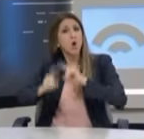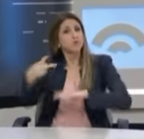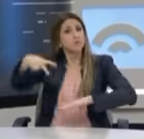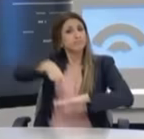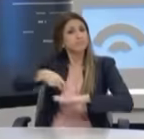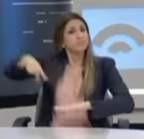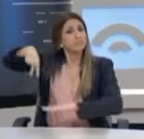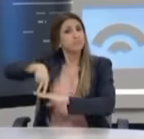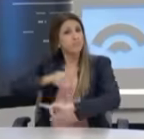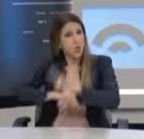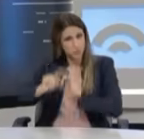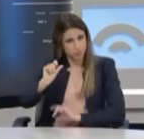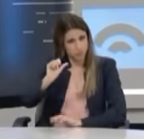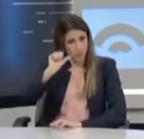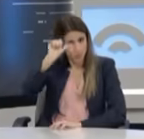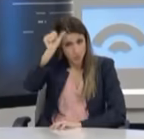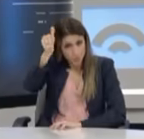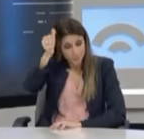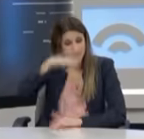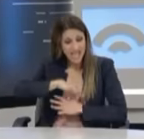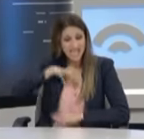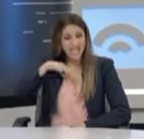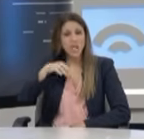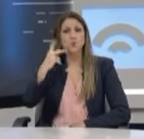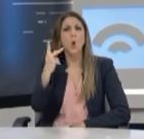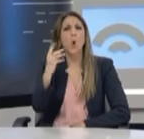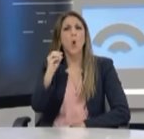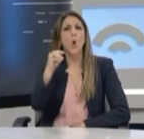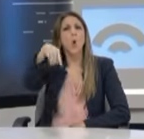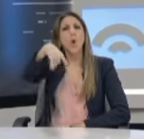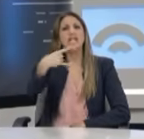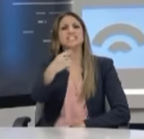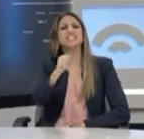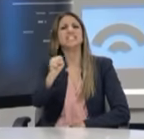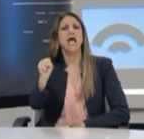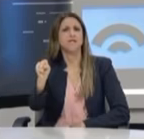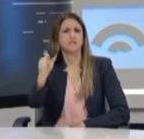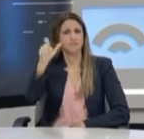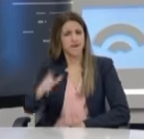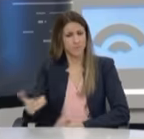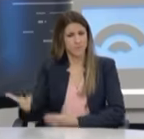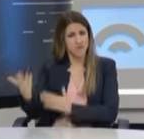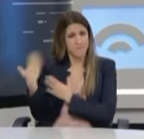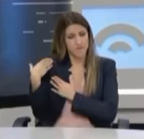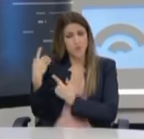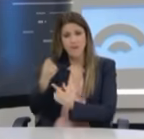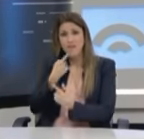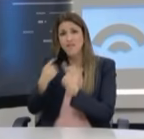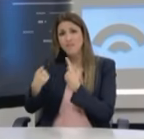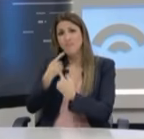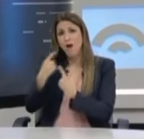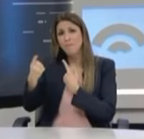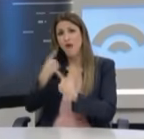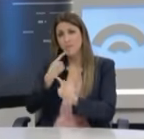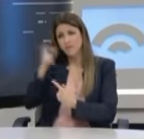μένα. Πρώτος, ο κύριος Κοτζιάς, βασικός διαπραγματευτής της συμφωνίας,